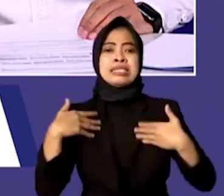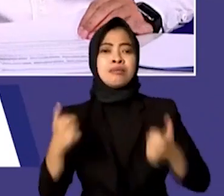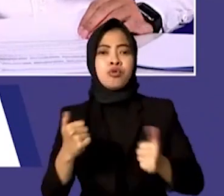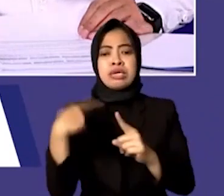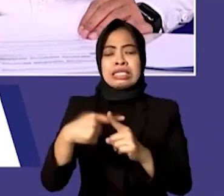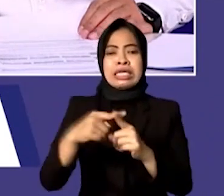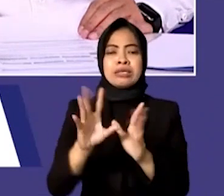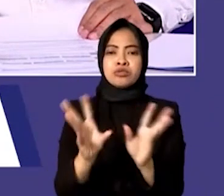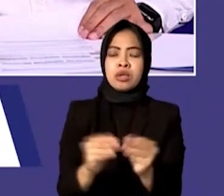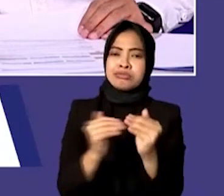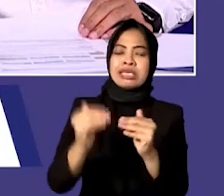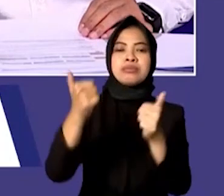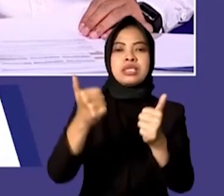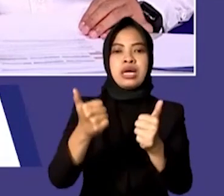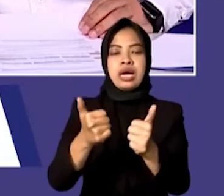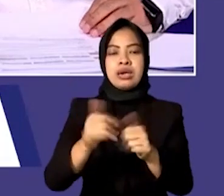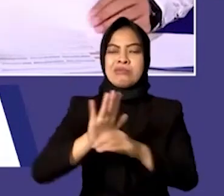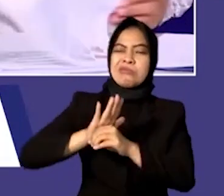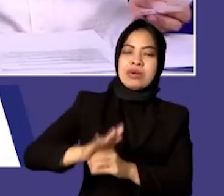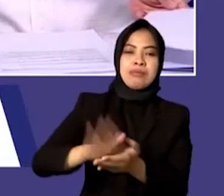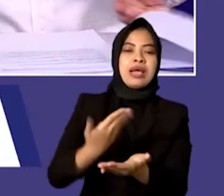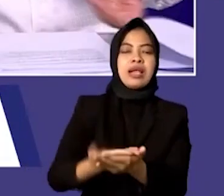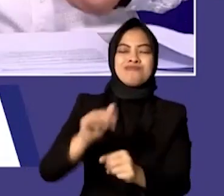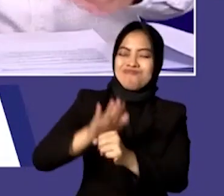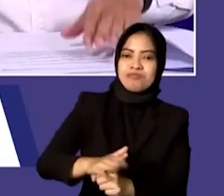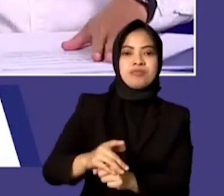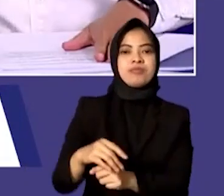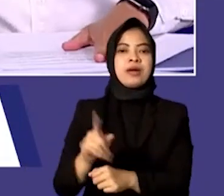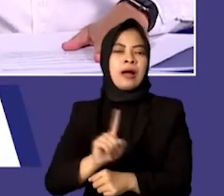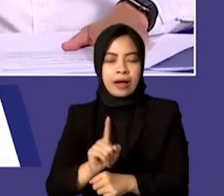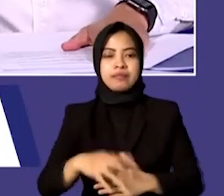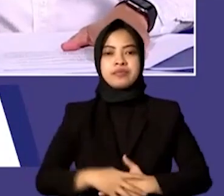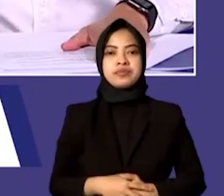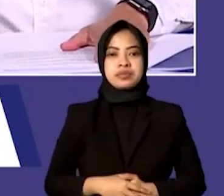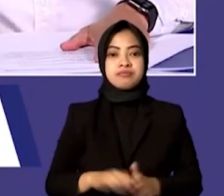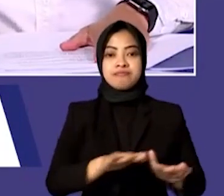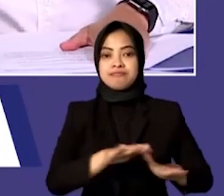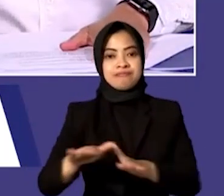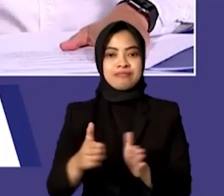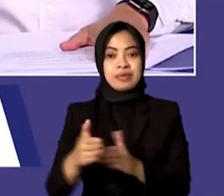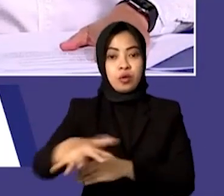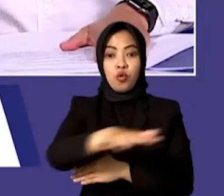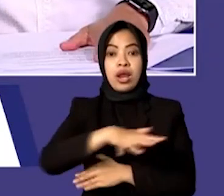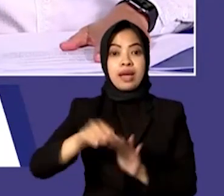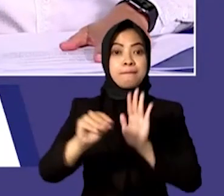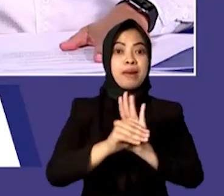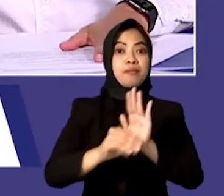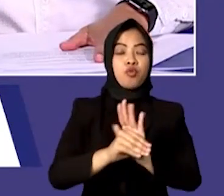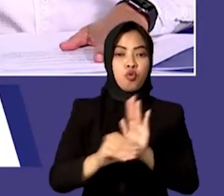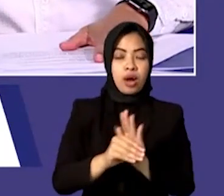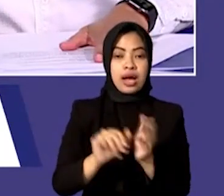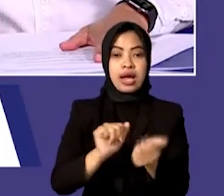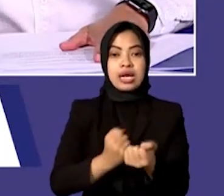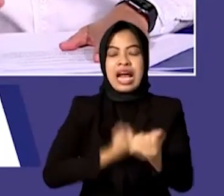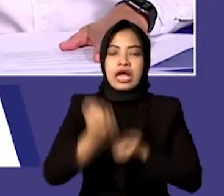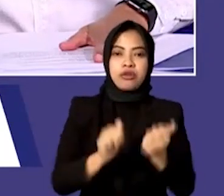kesembuhan dan menekan angka kematian di Papua terjadi peningkatan